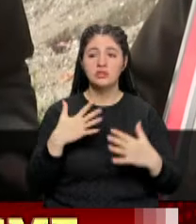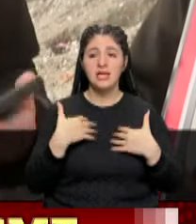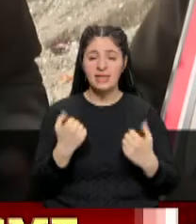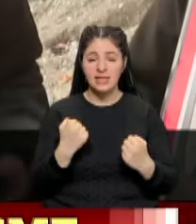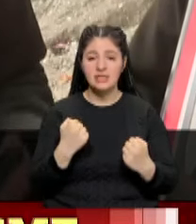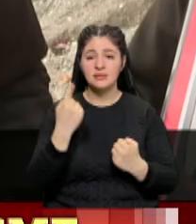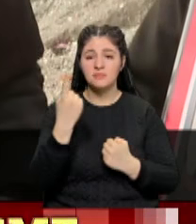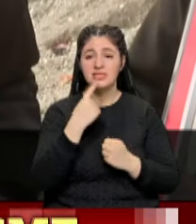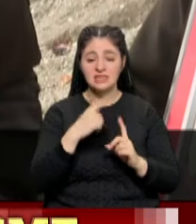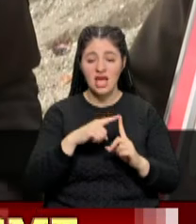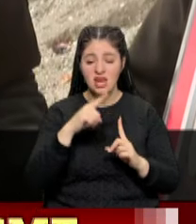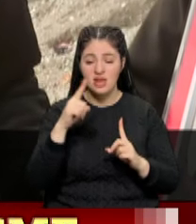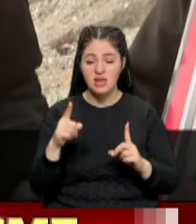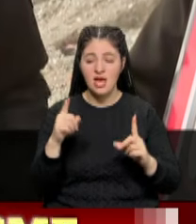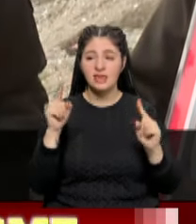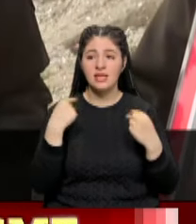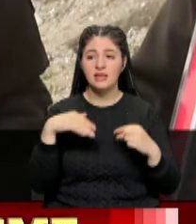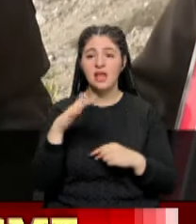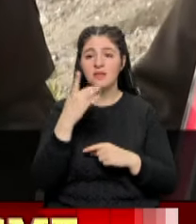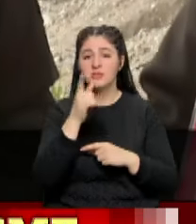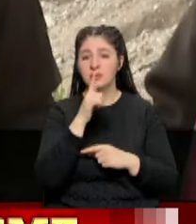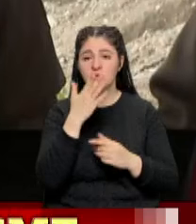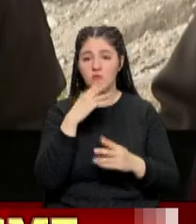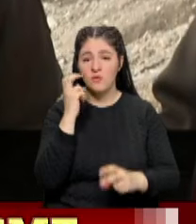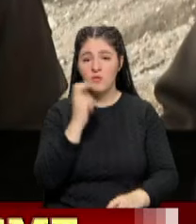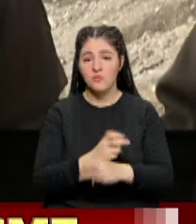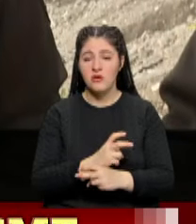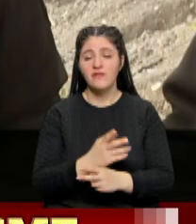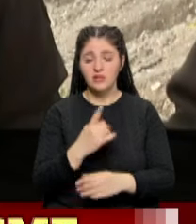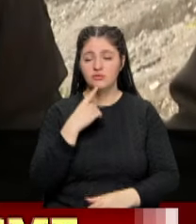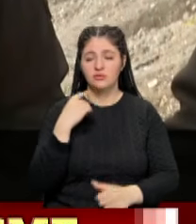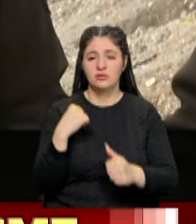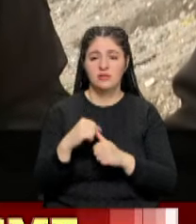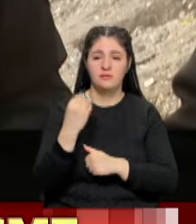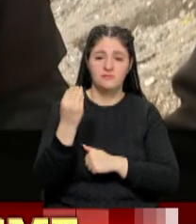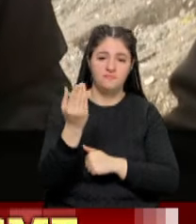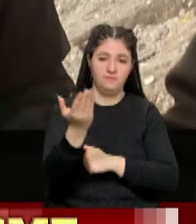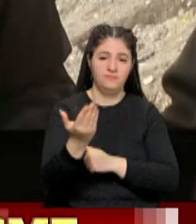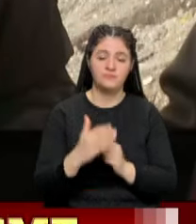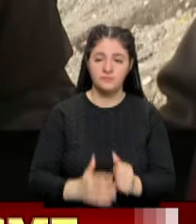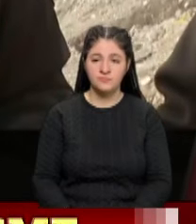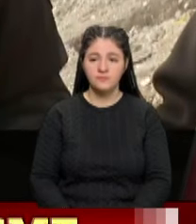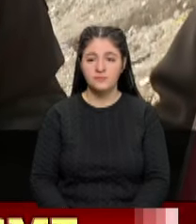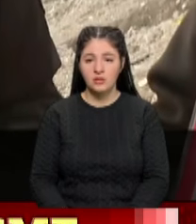dirisi bir yıldır yetkililerden bir ses yok diyelim ve sözü size bırakın.